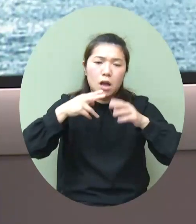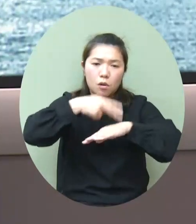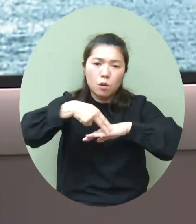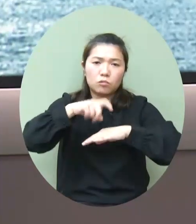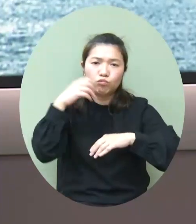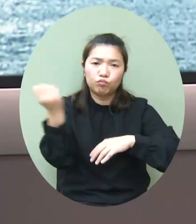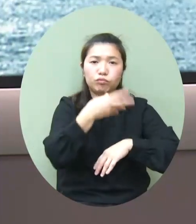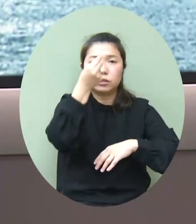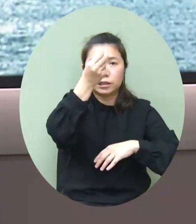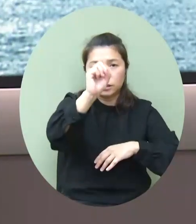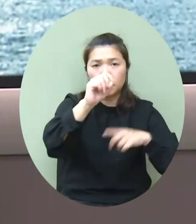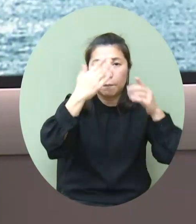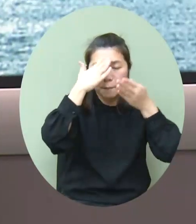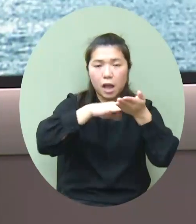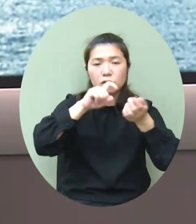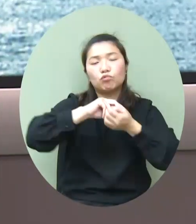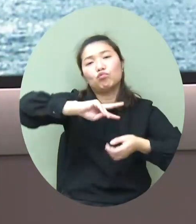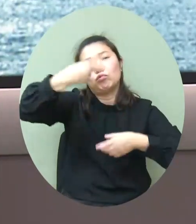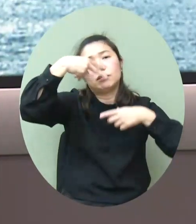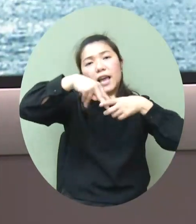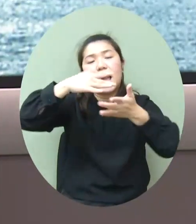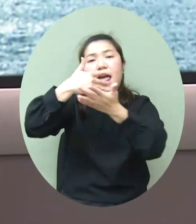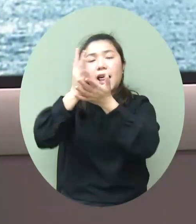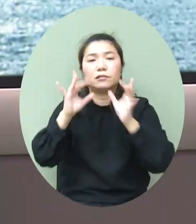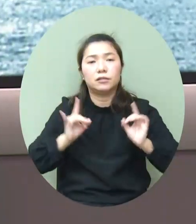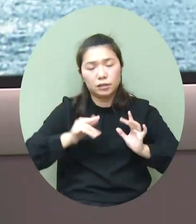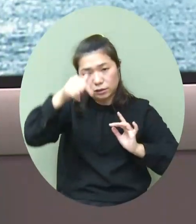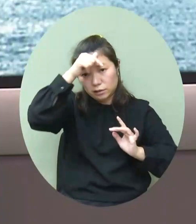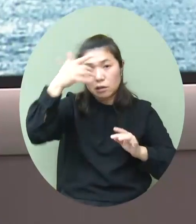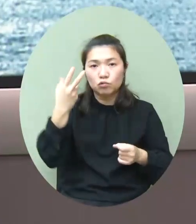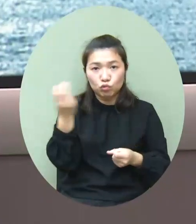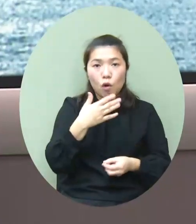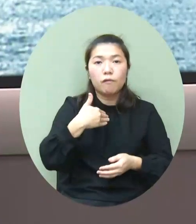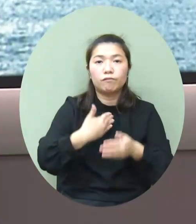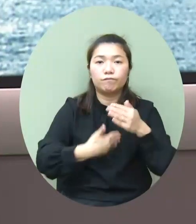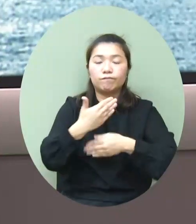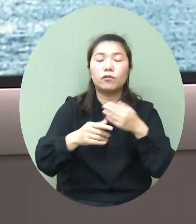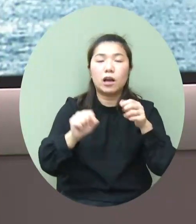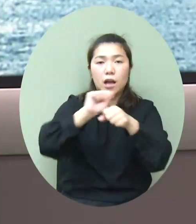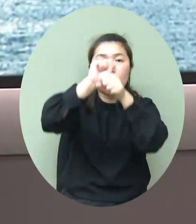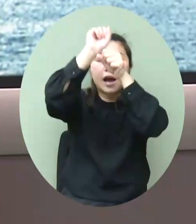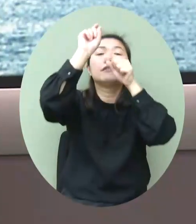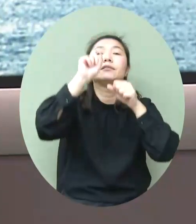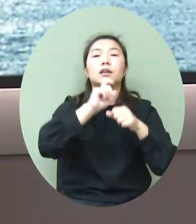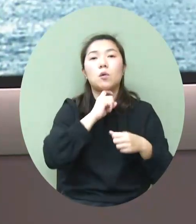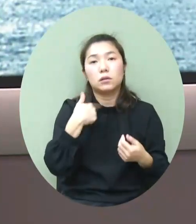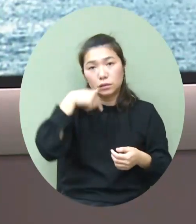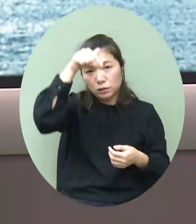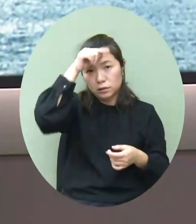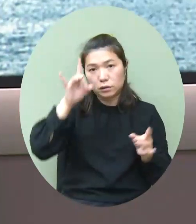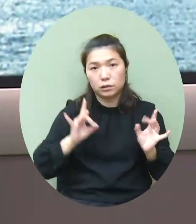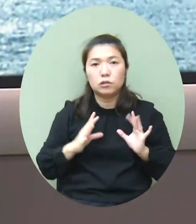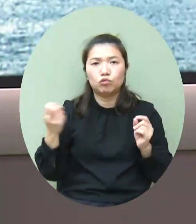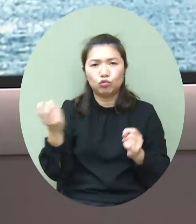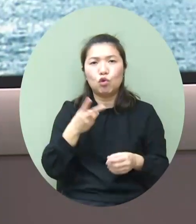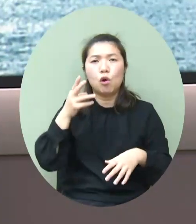作的计划，有超过70名病人已经转介到不同的私家医院，这个数目也不断在增